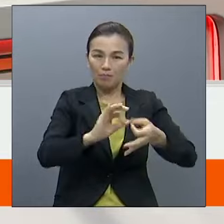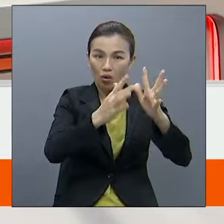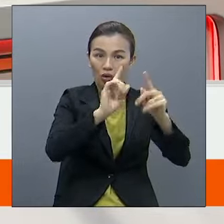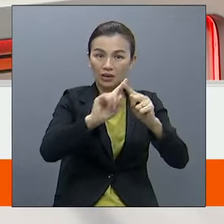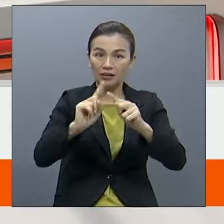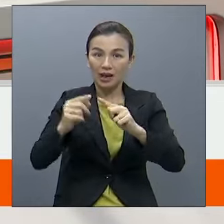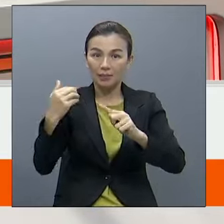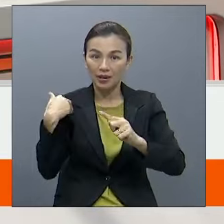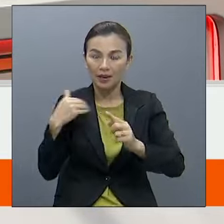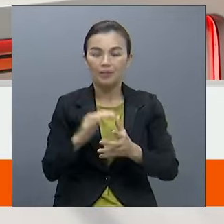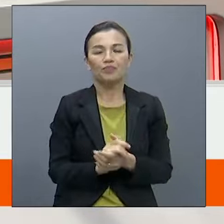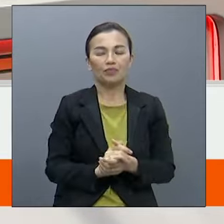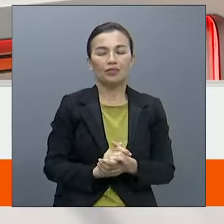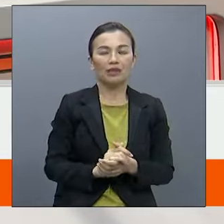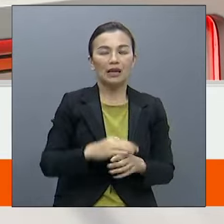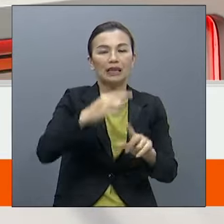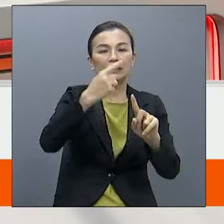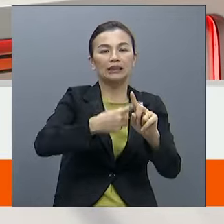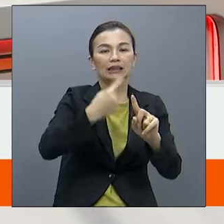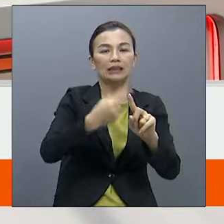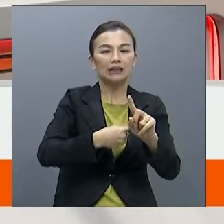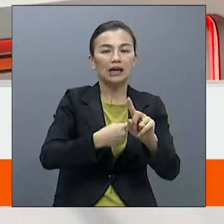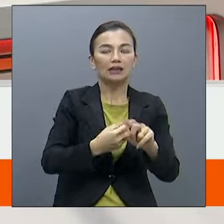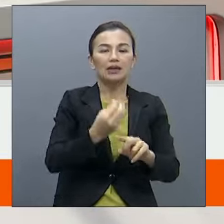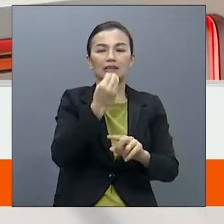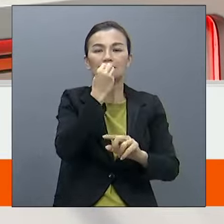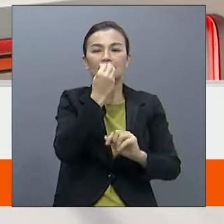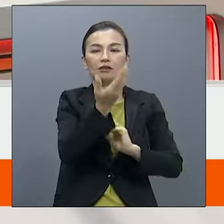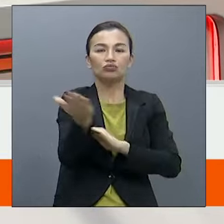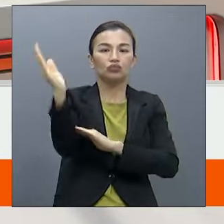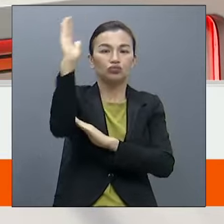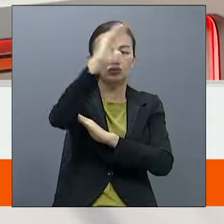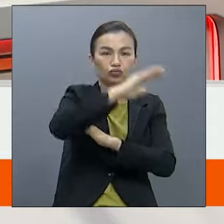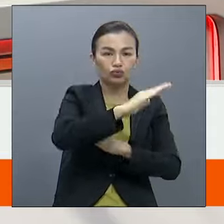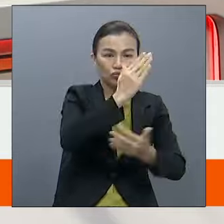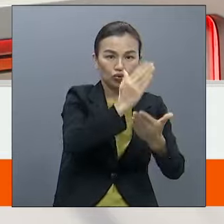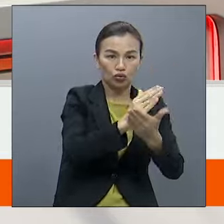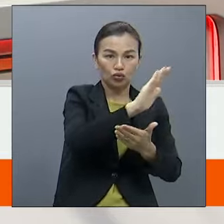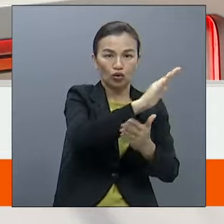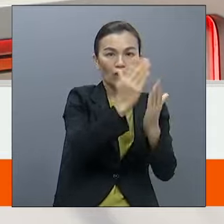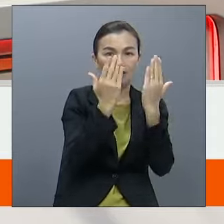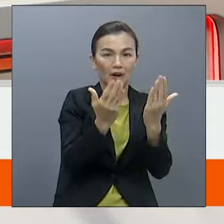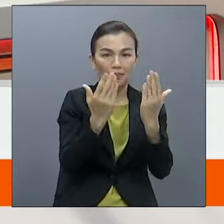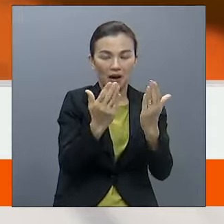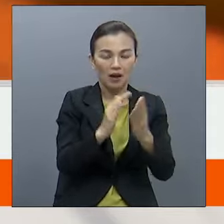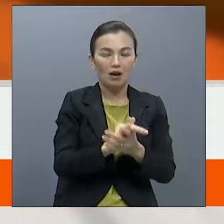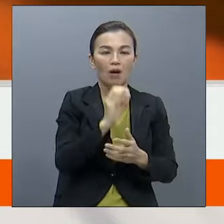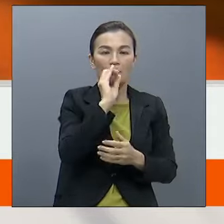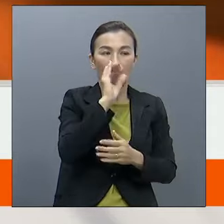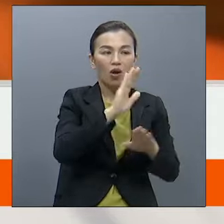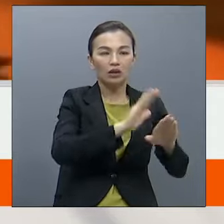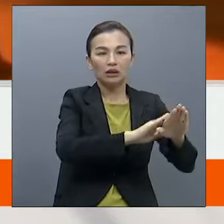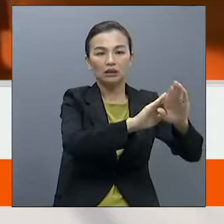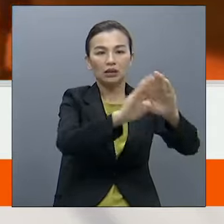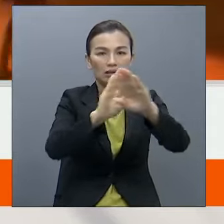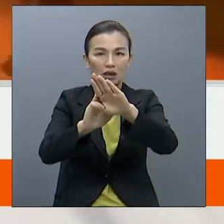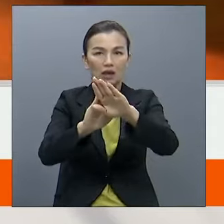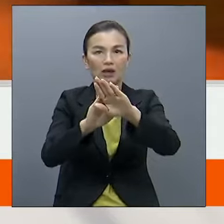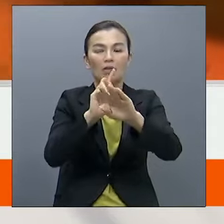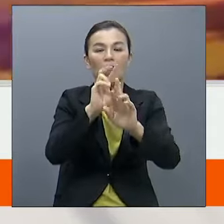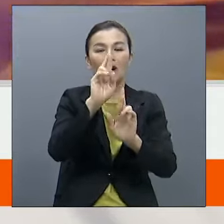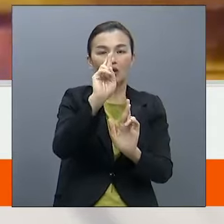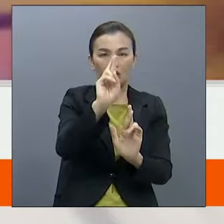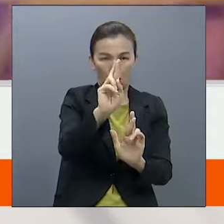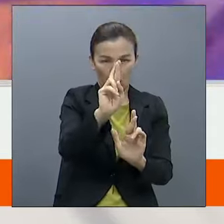อนนะครับเราได้แจ้งเตือนหน่วยในพื้นที่ทุกหน่วยทั้ง3จังหวัดและ4อำเภอสงขลาบอกว่าให้ระมัดระวังการก่อเหตุเพราะในทุ